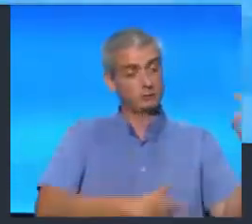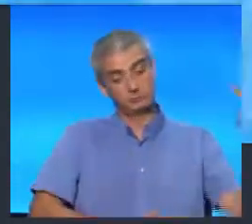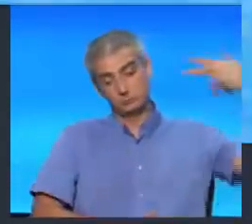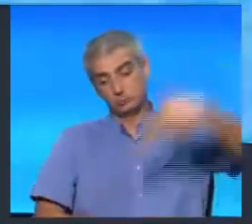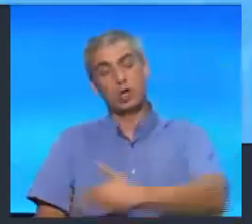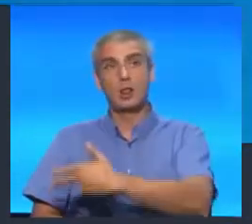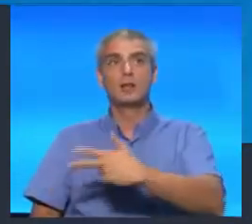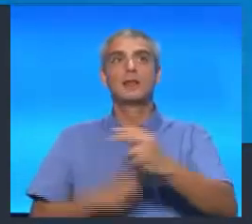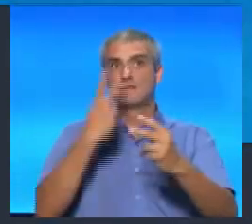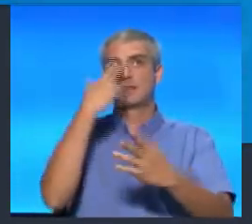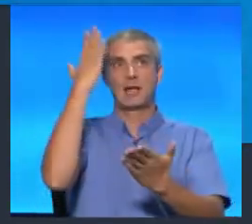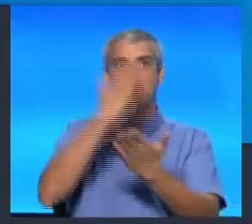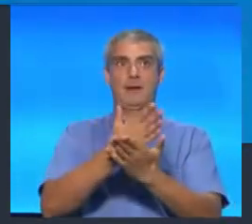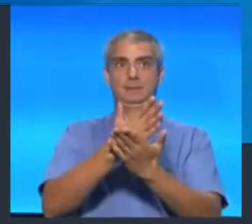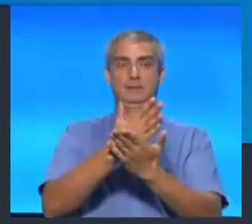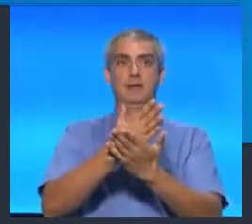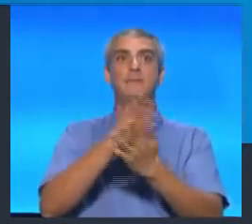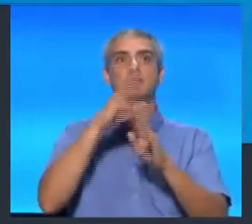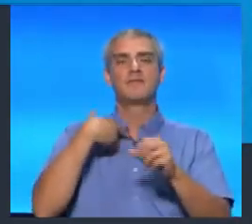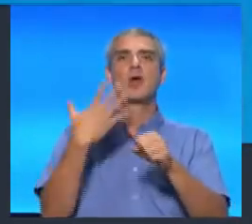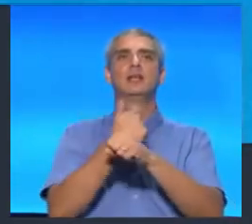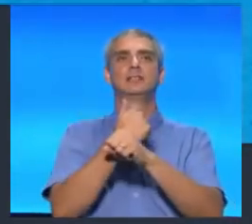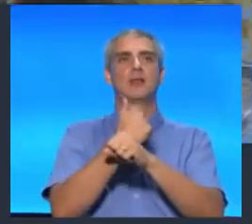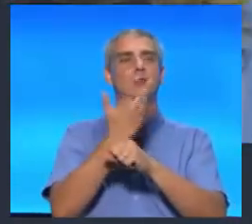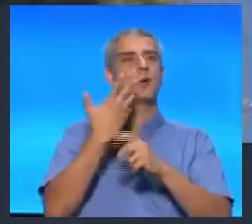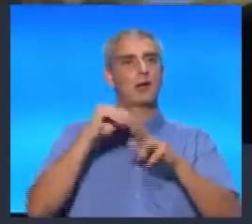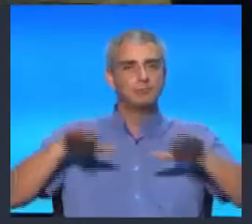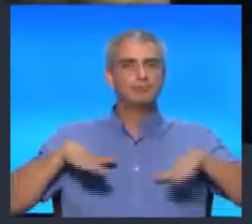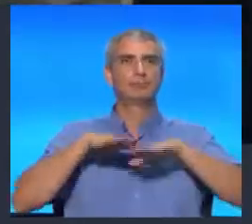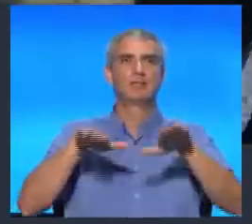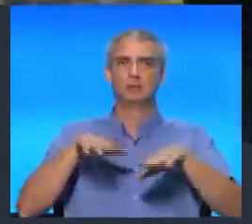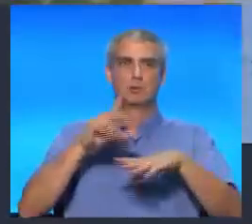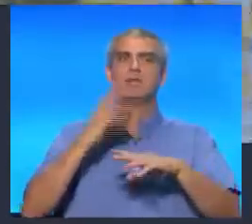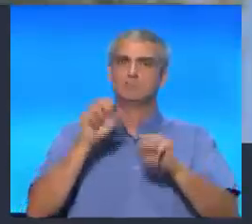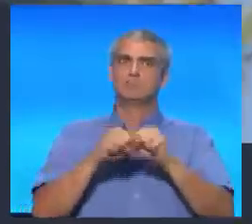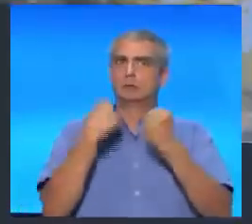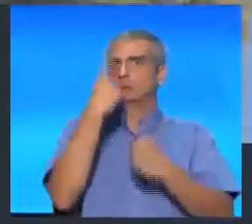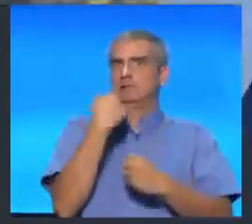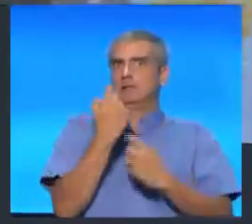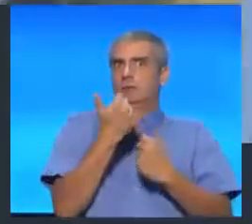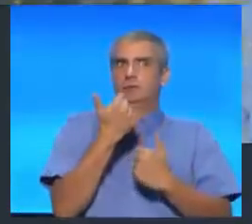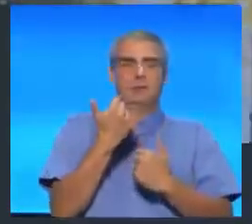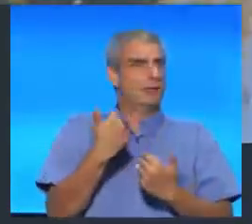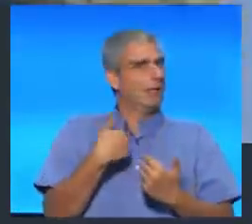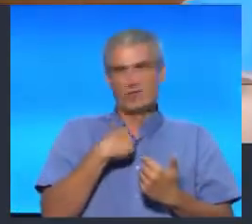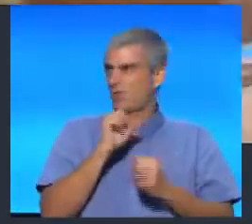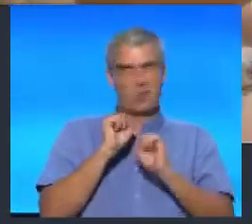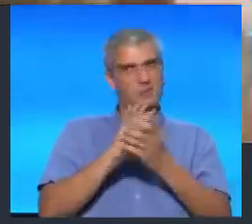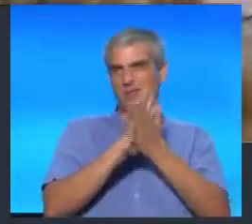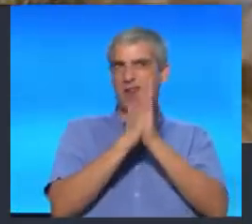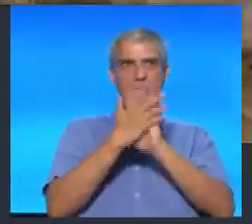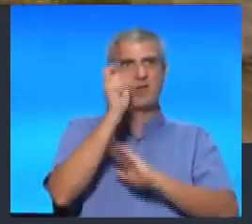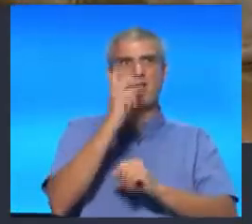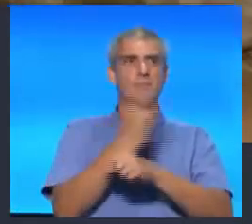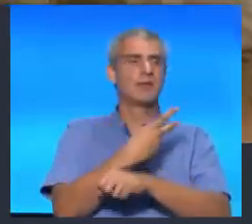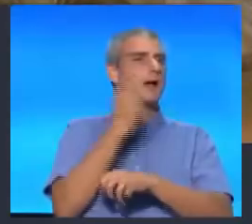אותנו באמצע בדיוק. ואפילו הצלחנו לשחות כמה בריכות. לא בלי משבר זהות קטן. אנחנו לא בעד להפוך לבן אדם רגיל. בת